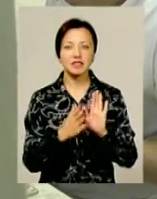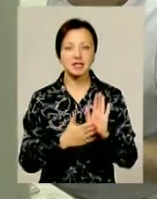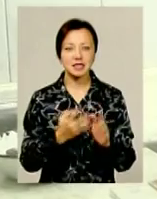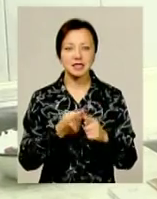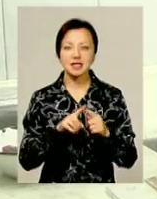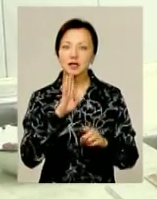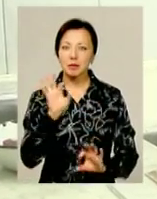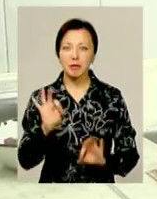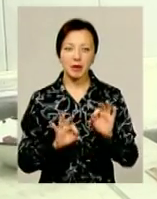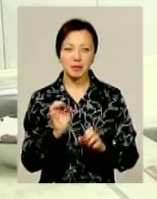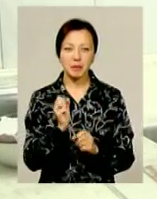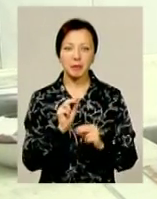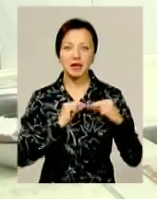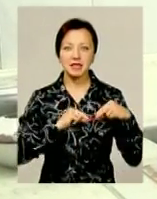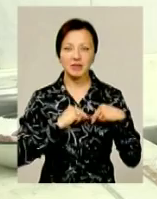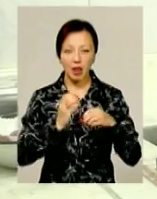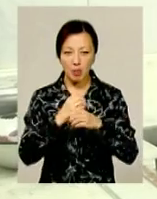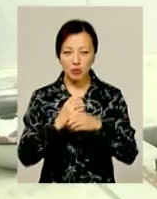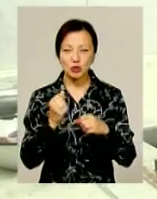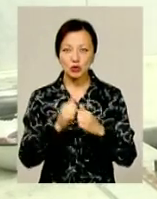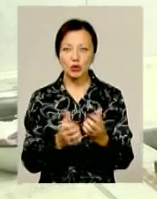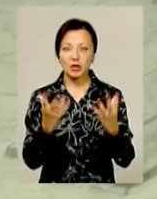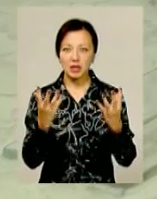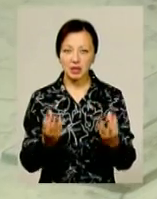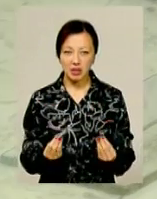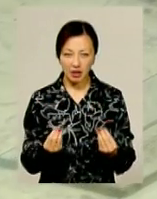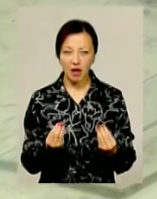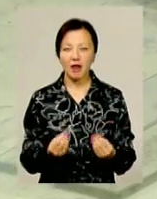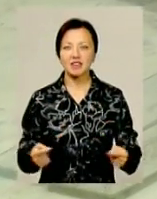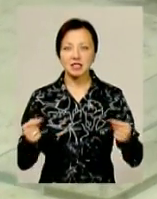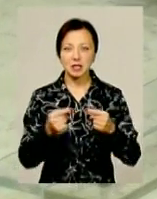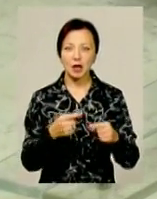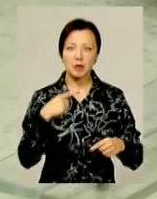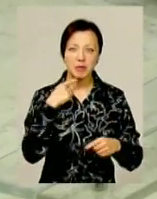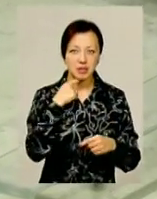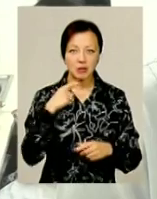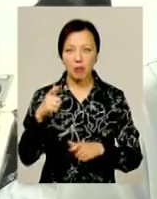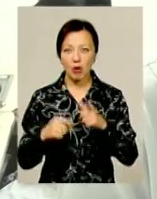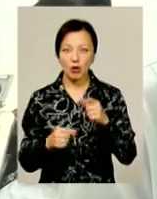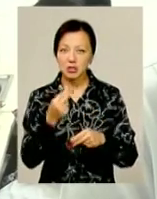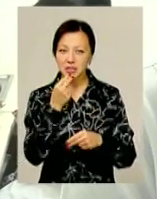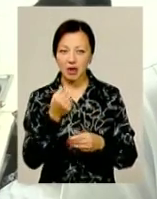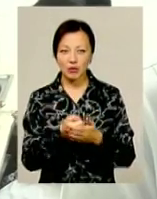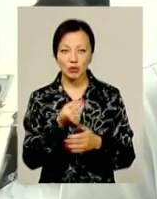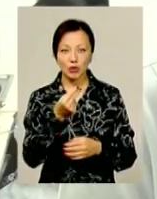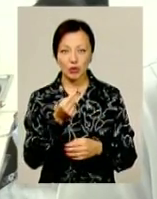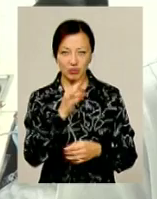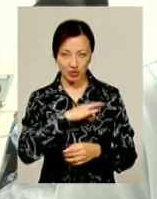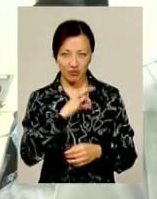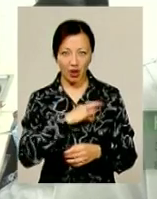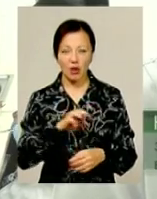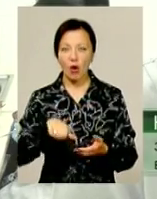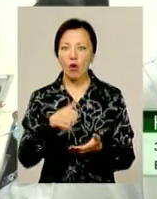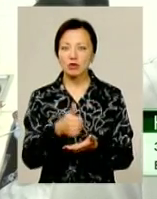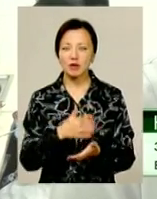пані. Вони – працівниці лабораторії, де щодня визначають, чи придатні м'ясні та молочні страви до ужитку. Основним завданням лабораторії є